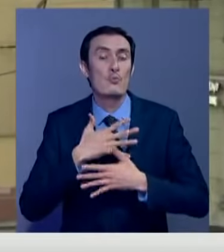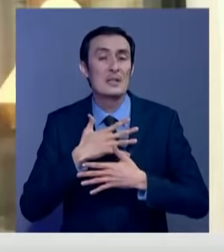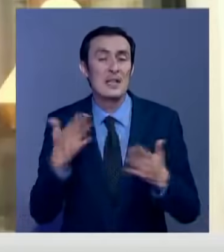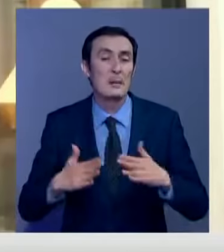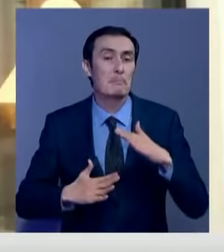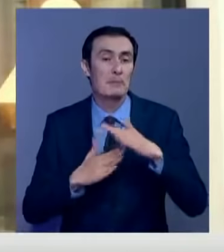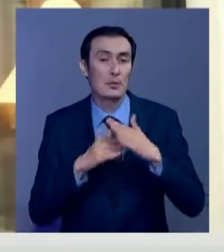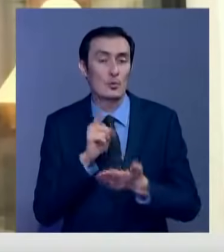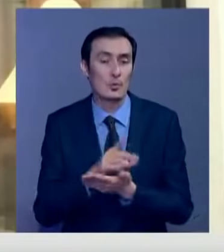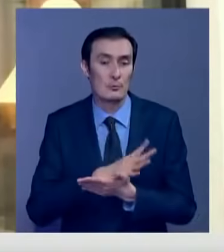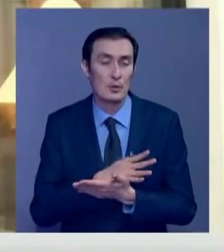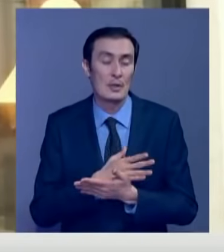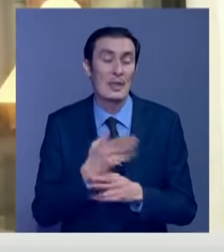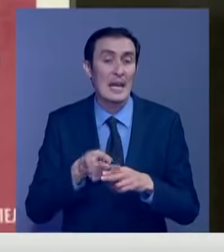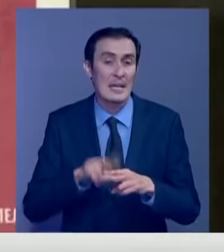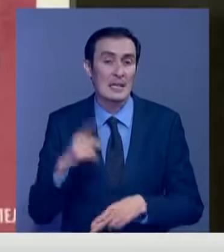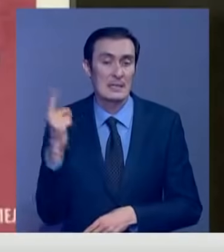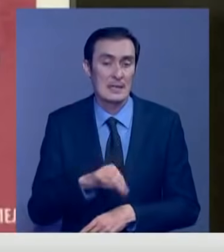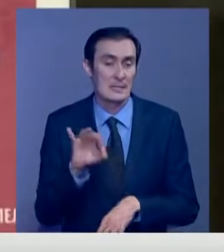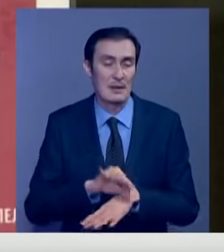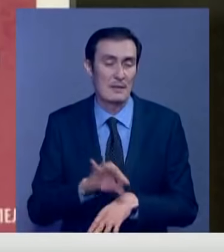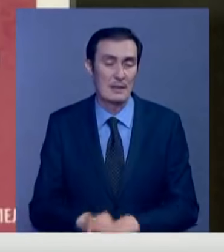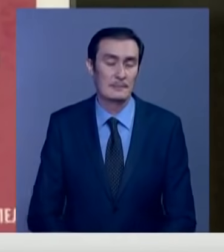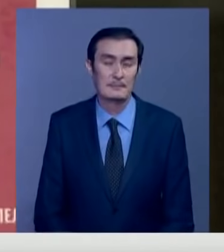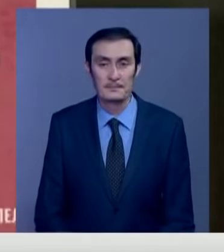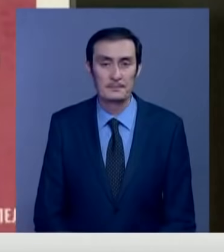стране должен пройти на этой неделе.